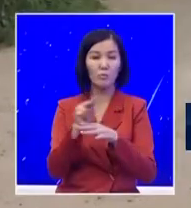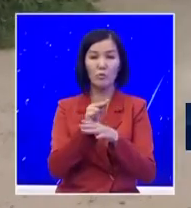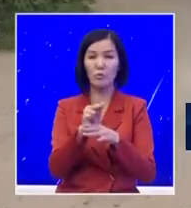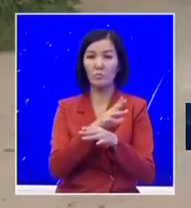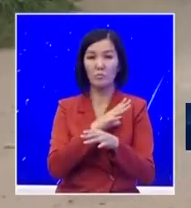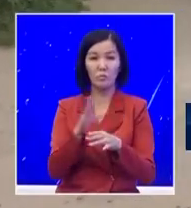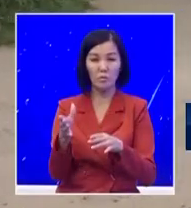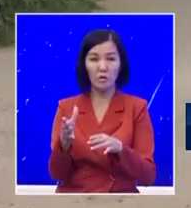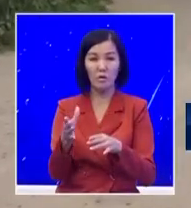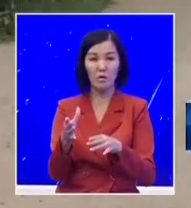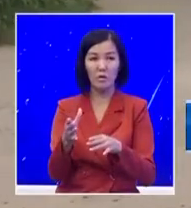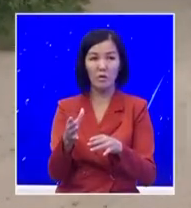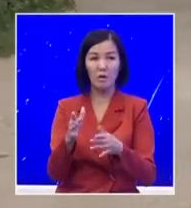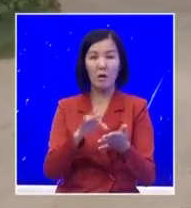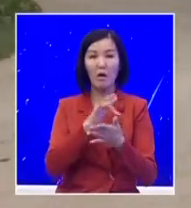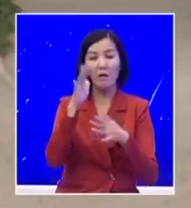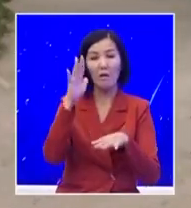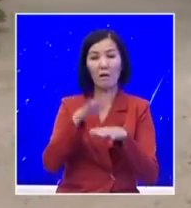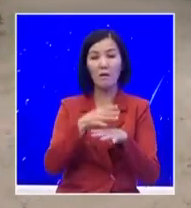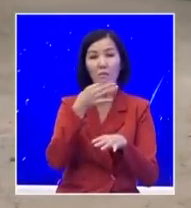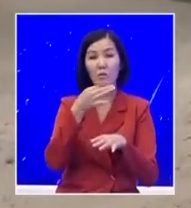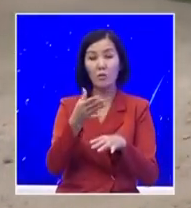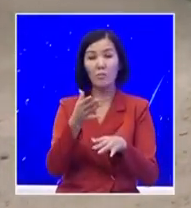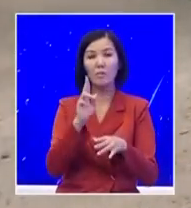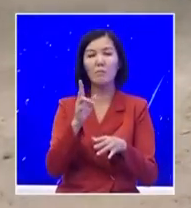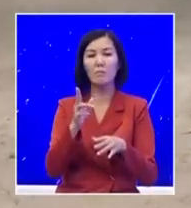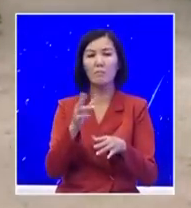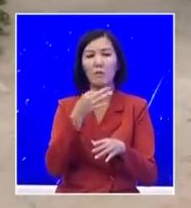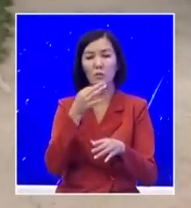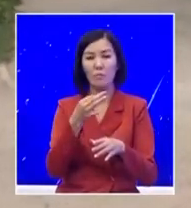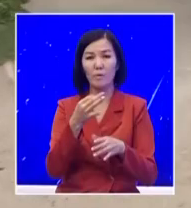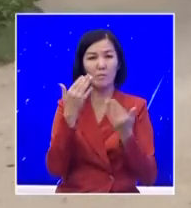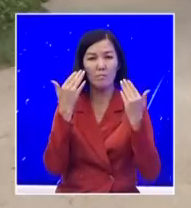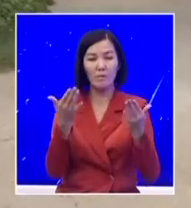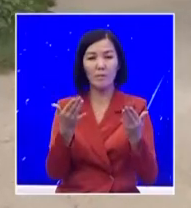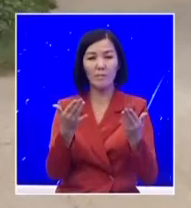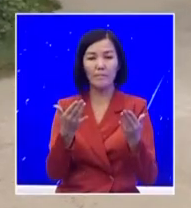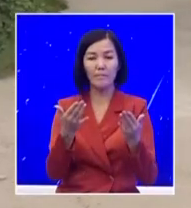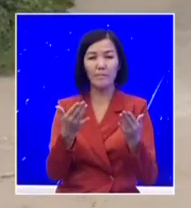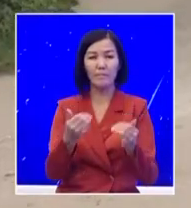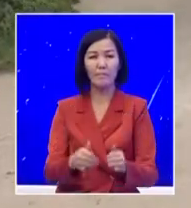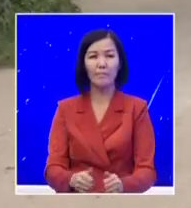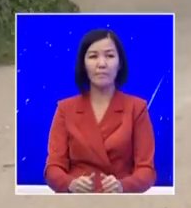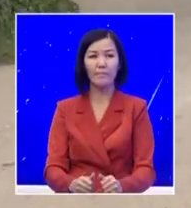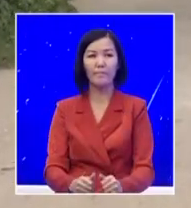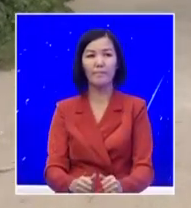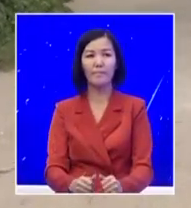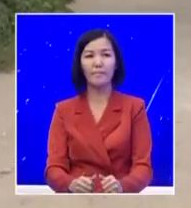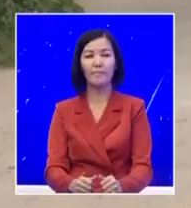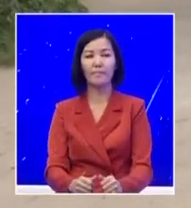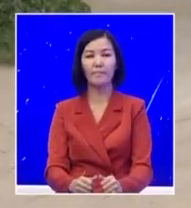білмеймін, қаланың әкімі жауап беру керек па, жол жөндеушілер жауап беру керек па? Өте ыңғайсыз халыққа, өте ыңғайсыз жағдай болып